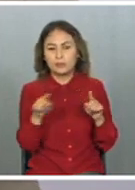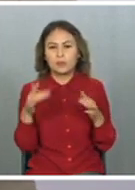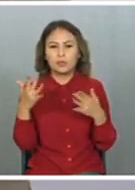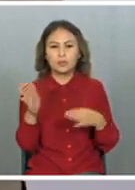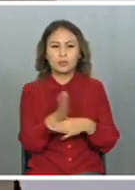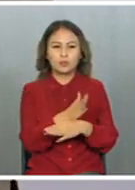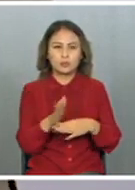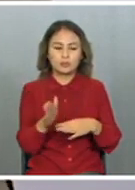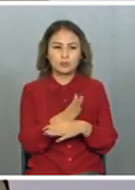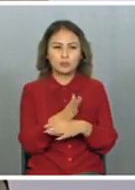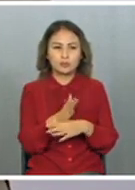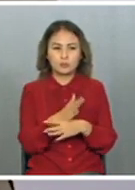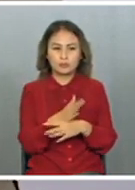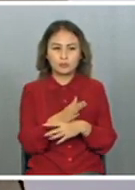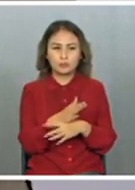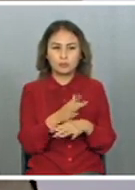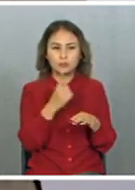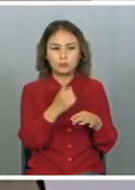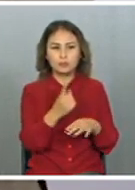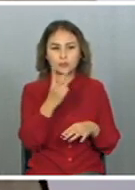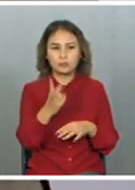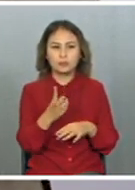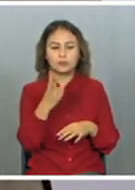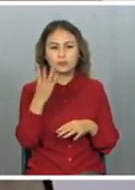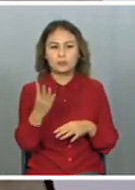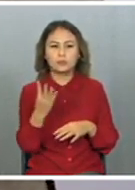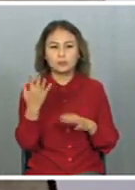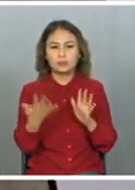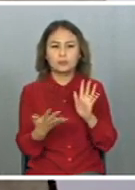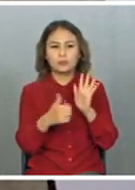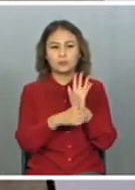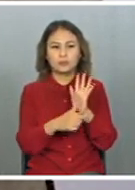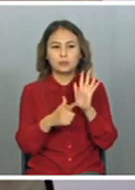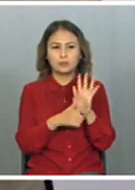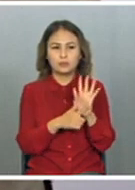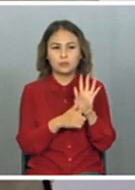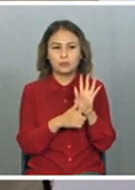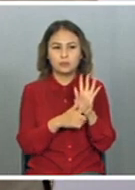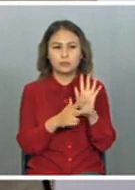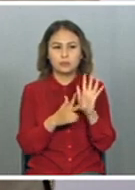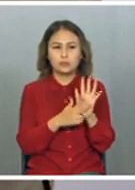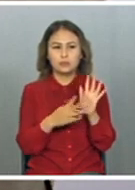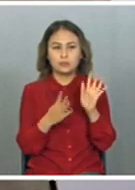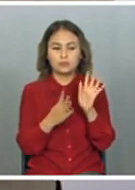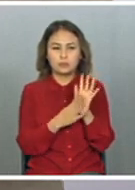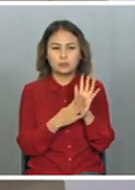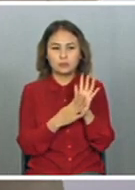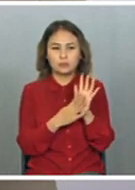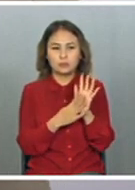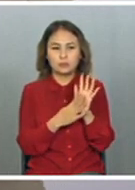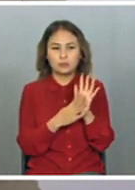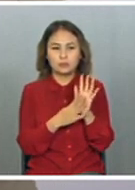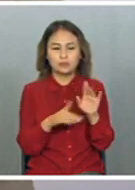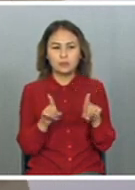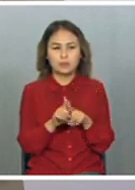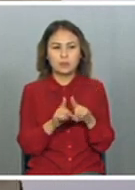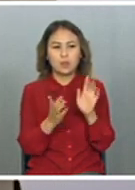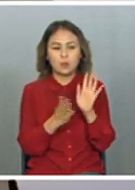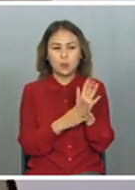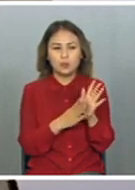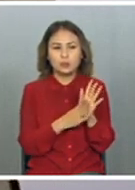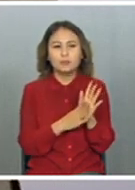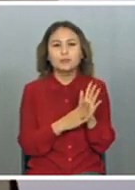бөлінген? Соны табайық. 1, 2, 3, 4, 5, 6, 7, 8, 9. Бұнда да 9 бөлікке